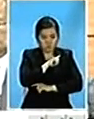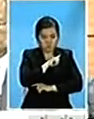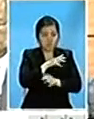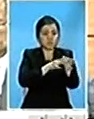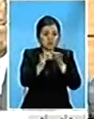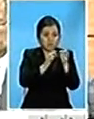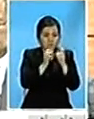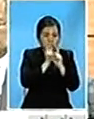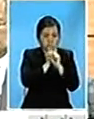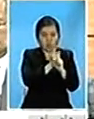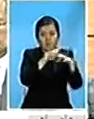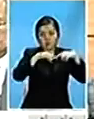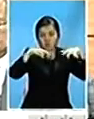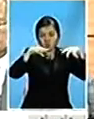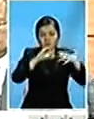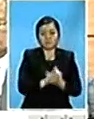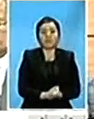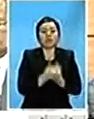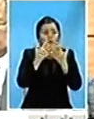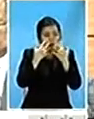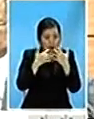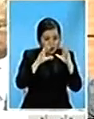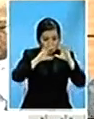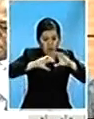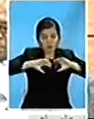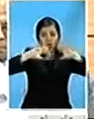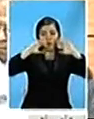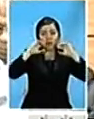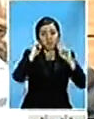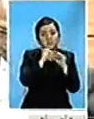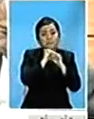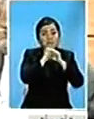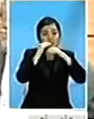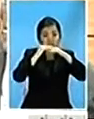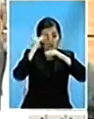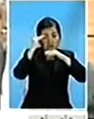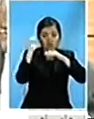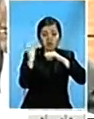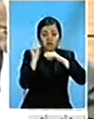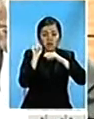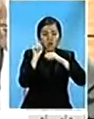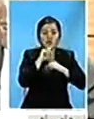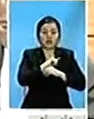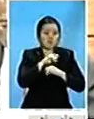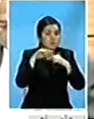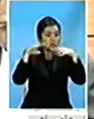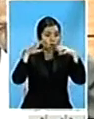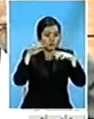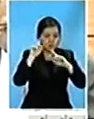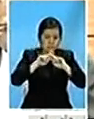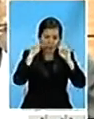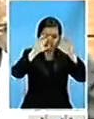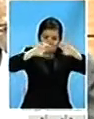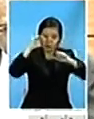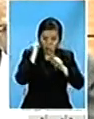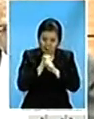ไว้และซ้ำแล้วเนี่ยสิ่งที่รัฐบาลทำเกินเลยหน้าที่หรือทำในเรื่องที่ไม่ควรจะต้องทำก็เป็นการ